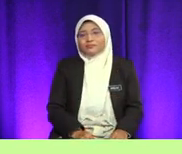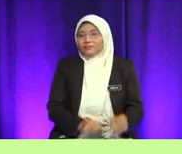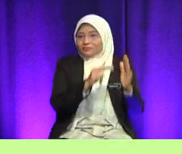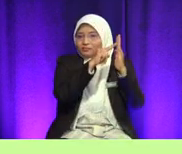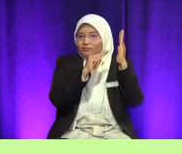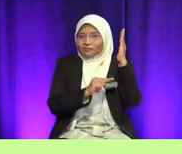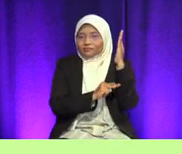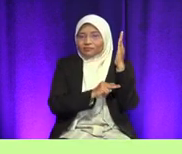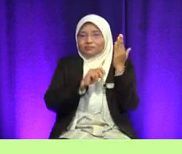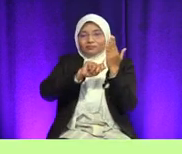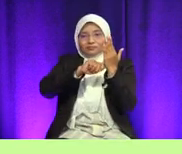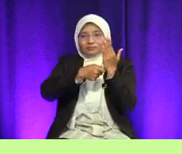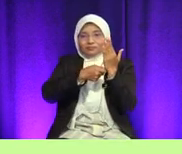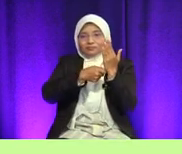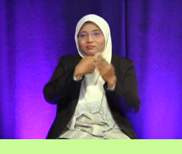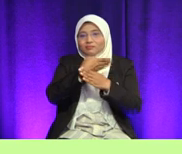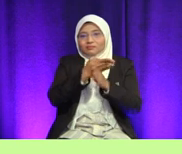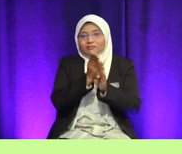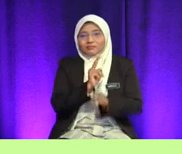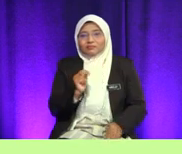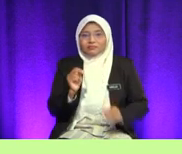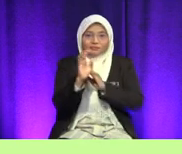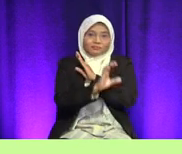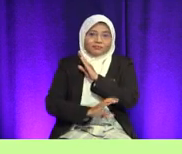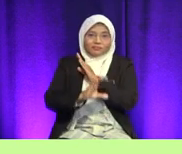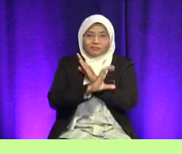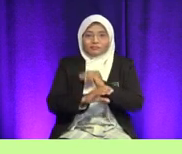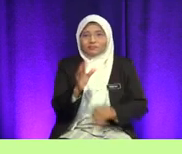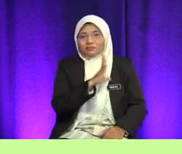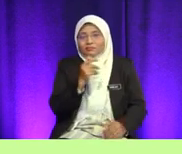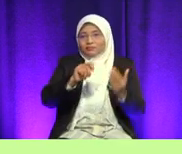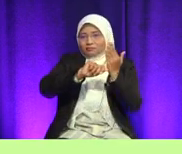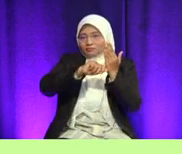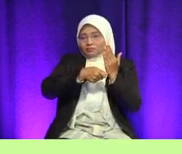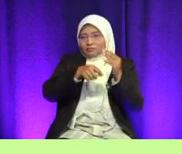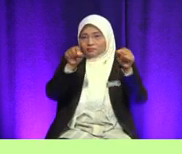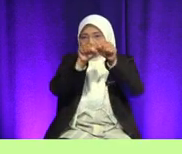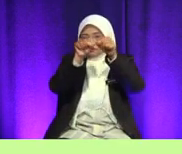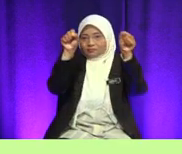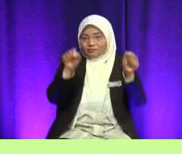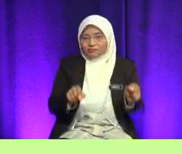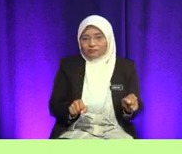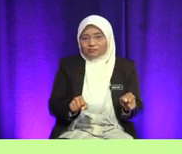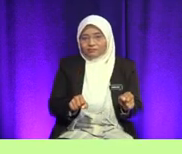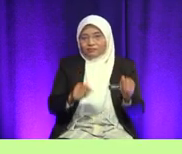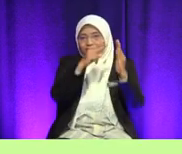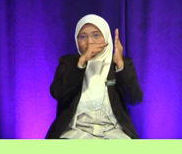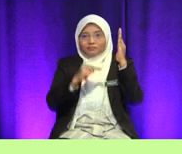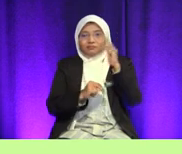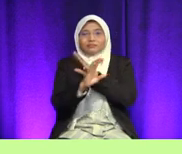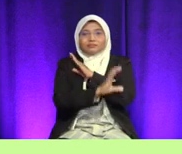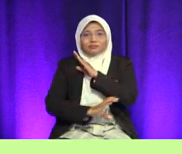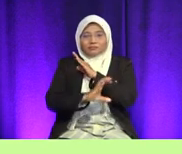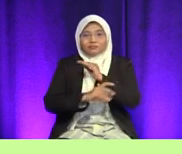kepada pembentukan sebuah negara dan asas sistem perundangan negara kita ialah perlembagaan